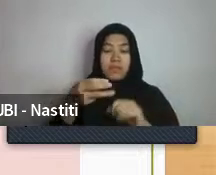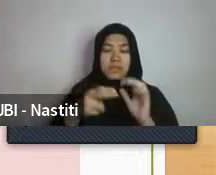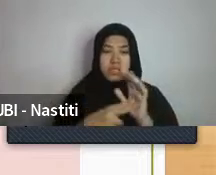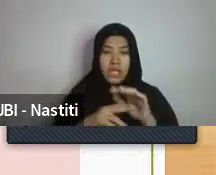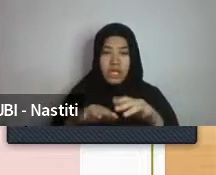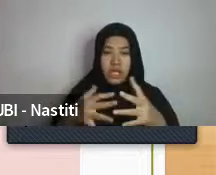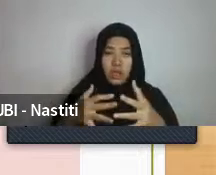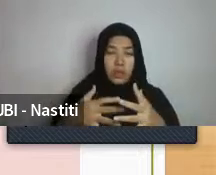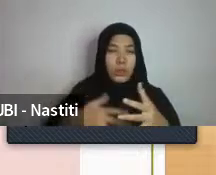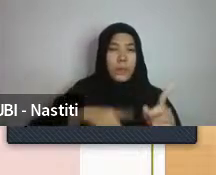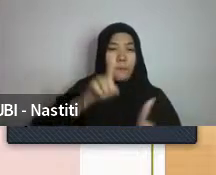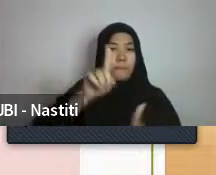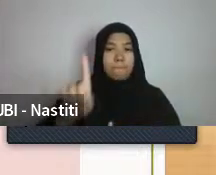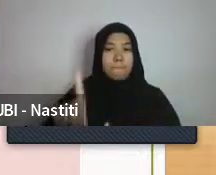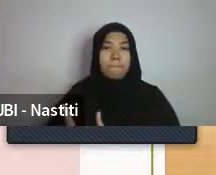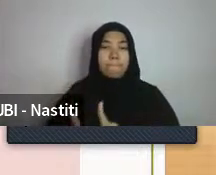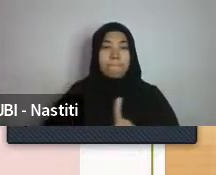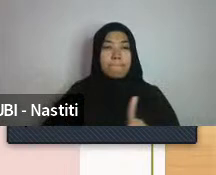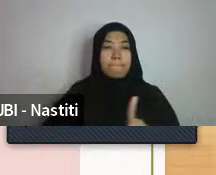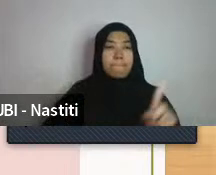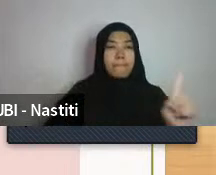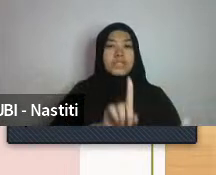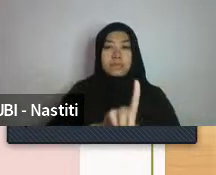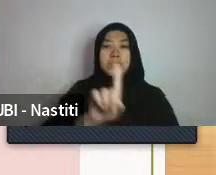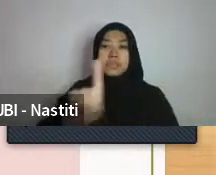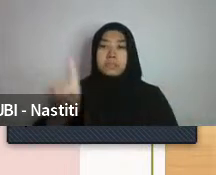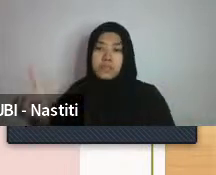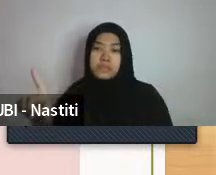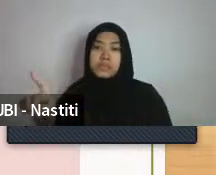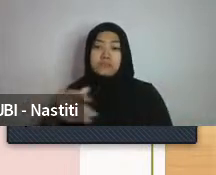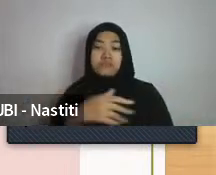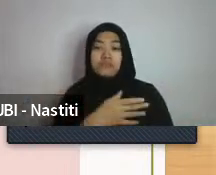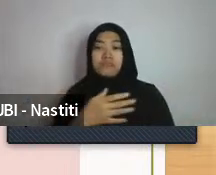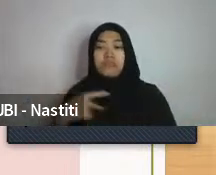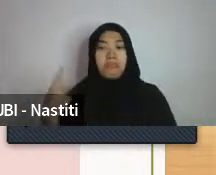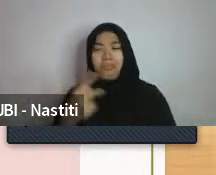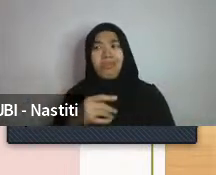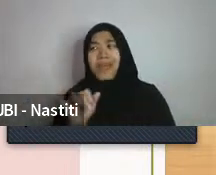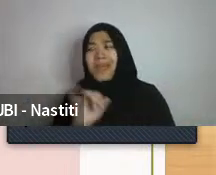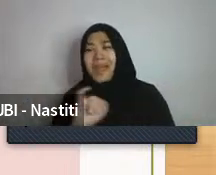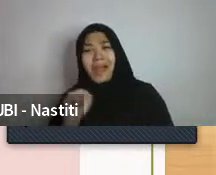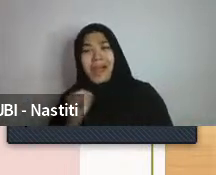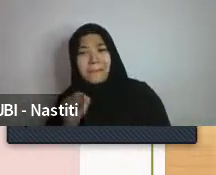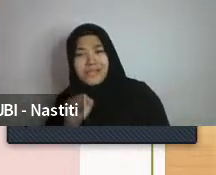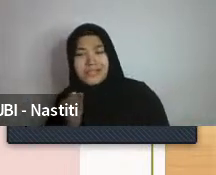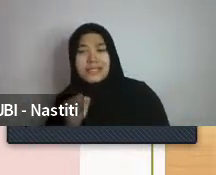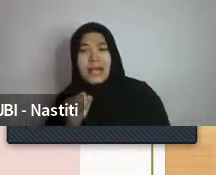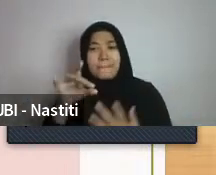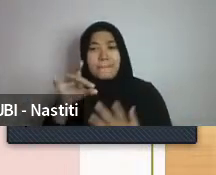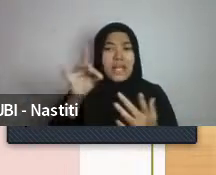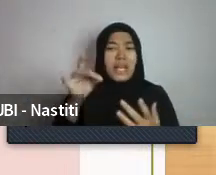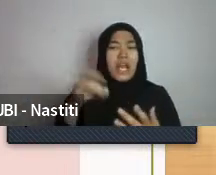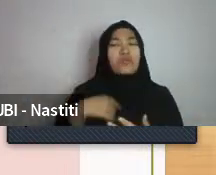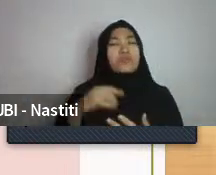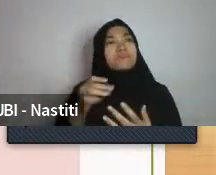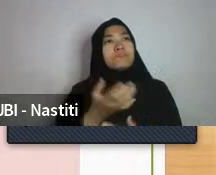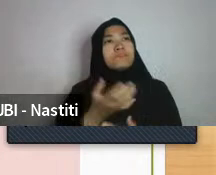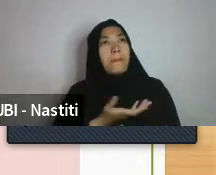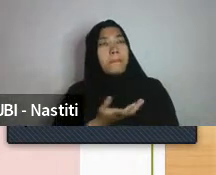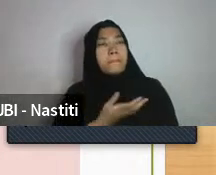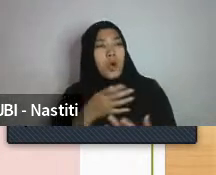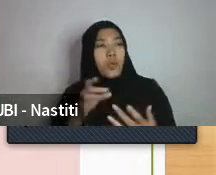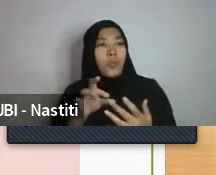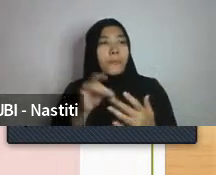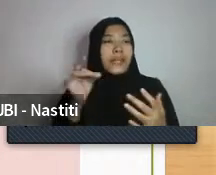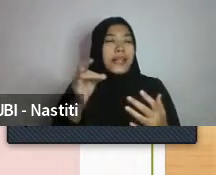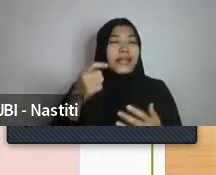atau bisa memilih sakit apa begitu ya. Karena memang penyakit itu juga tidak bisa dipilih, seperti di awal